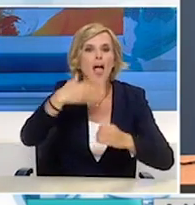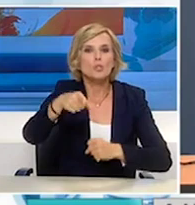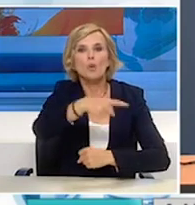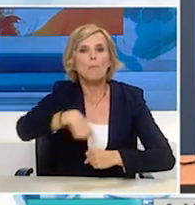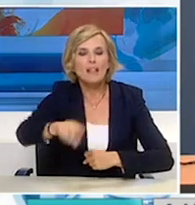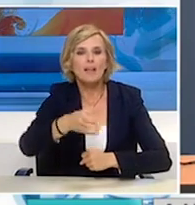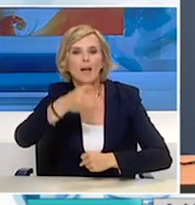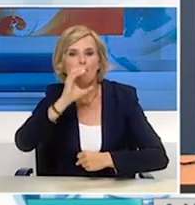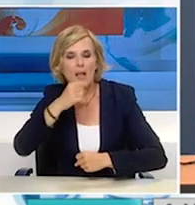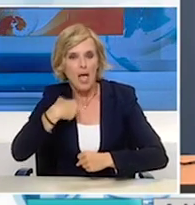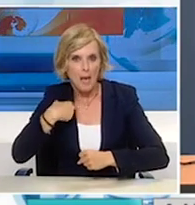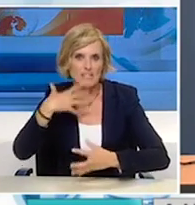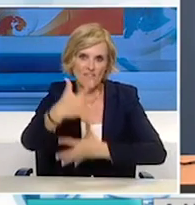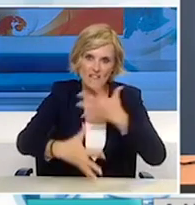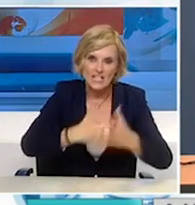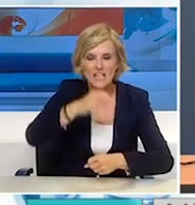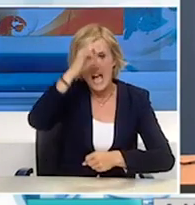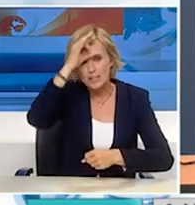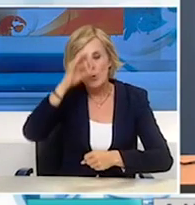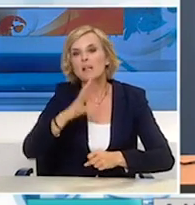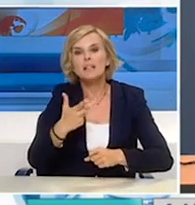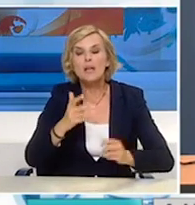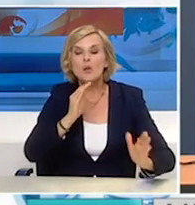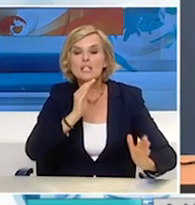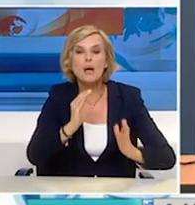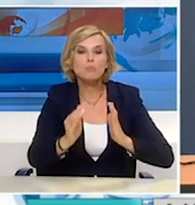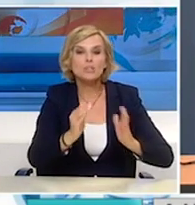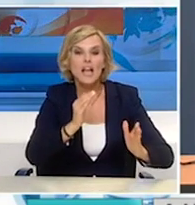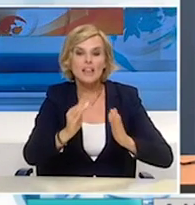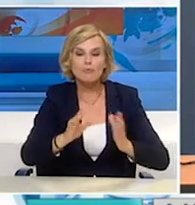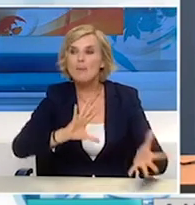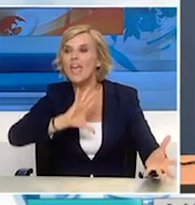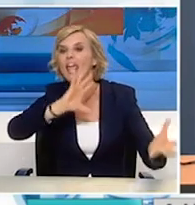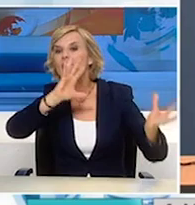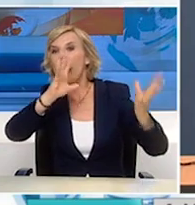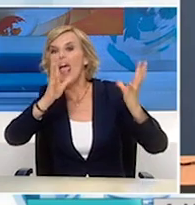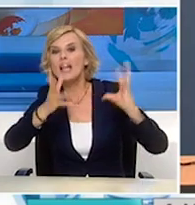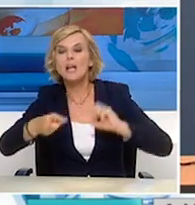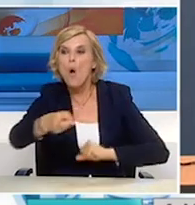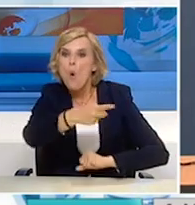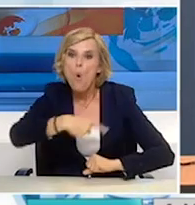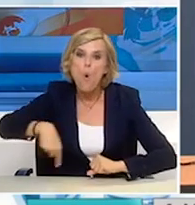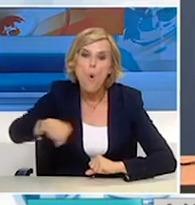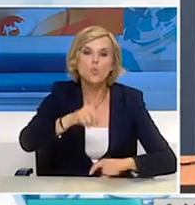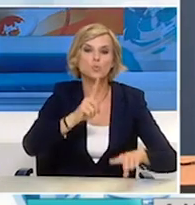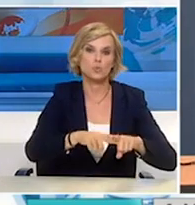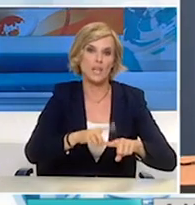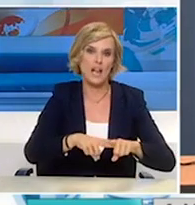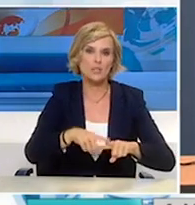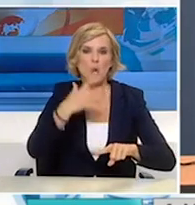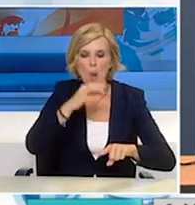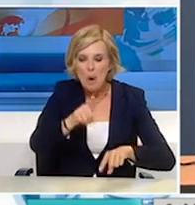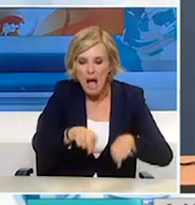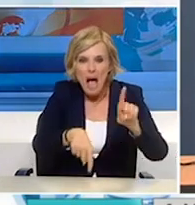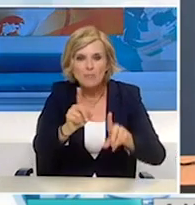μπορέσουμε να προφυλάξουμε τη συντριπτική προσπάθεια των Ελλήνων πολιτών από αυτούς τους ελάχιστους ανεύθυνους, η οποία